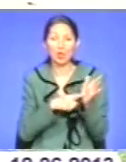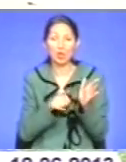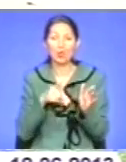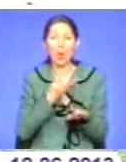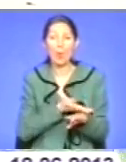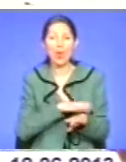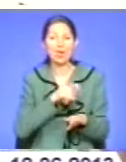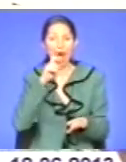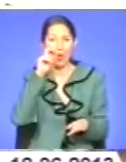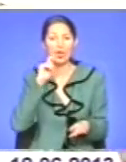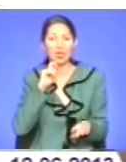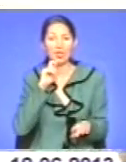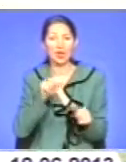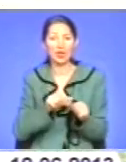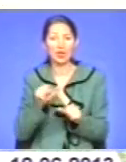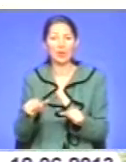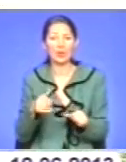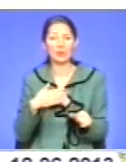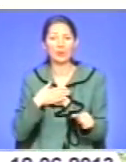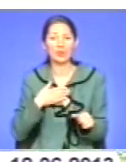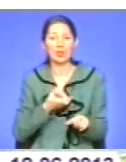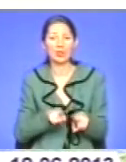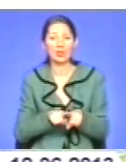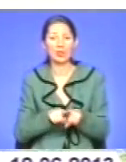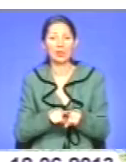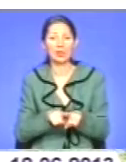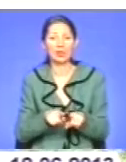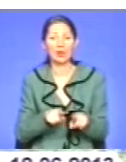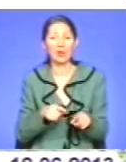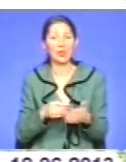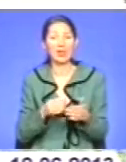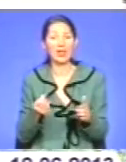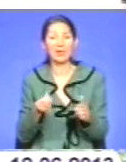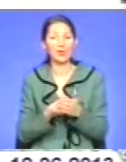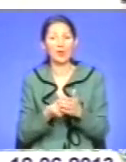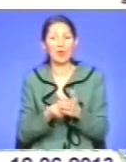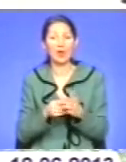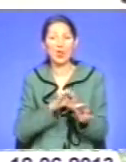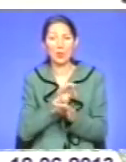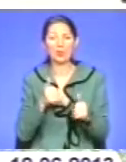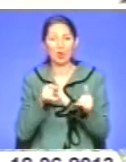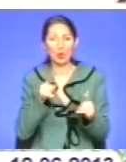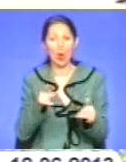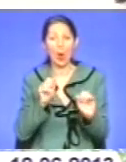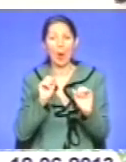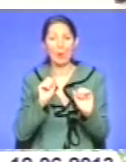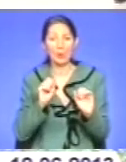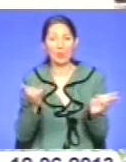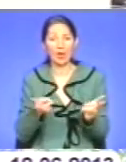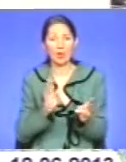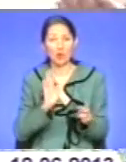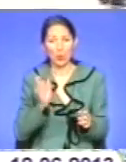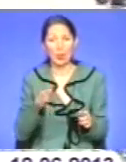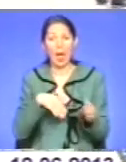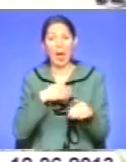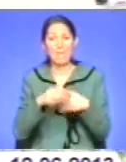Україна. Навіть мені не дофінансували проєкт для того, що мусять бути мішані групи. Сьогодні у нас